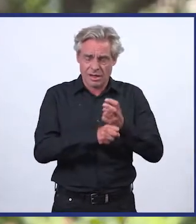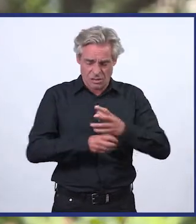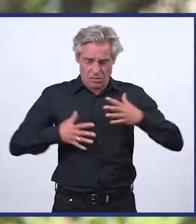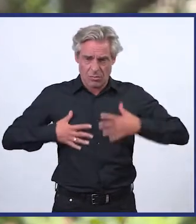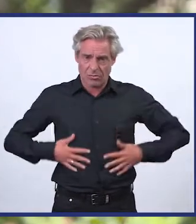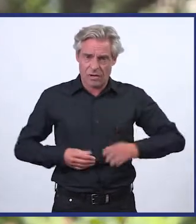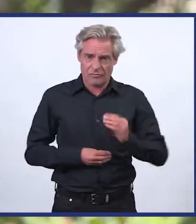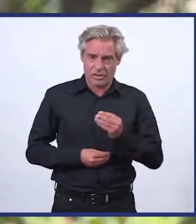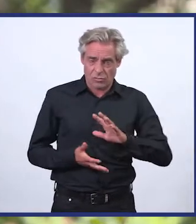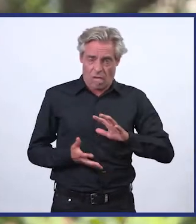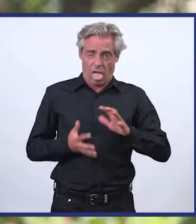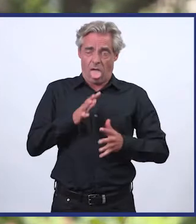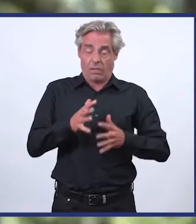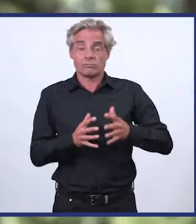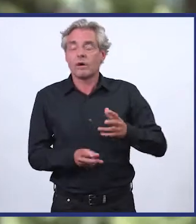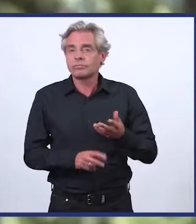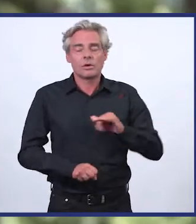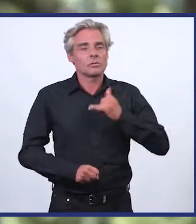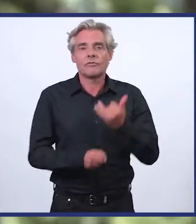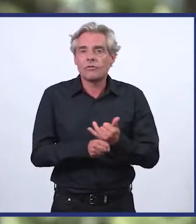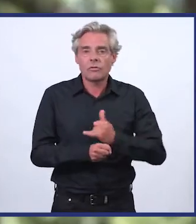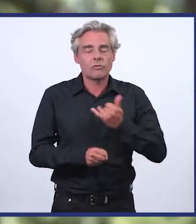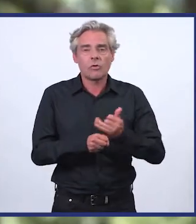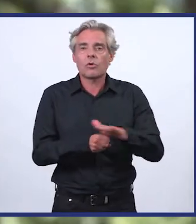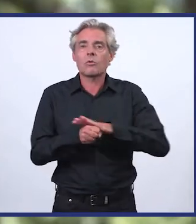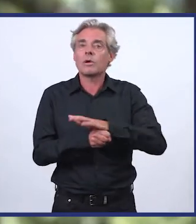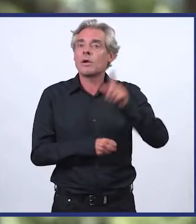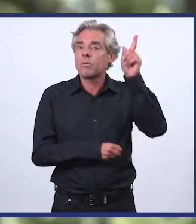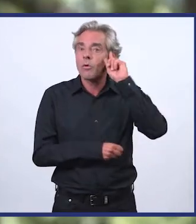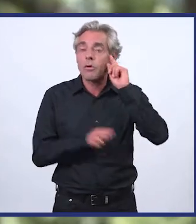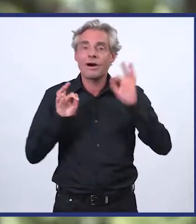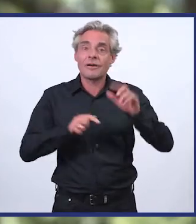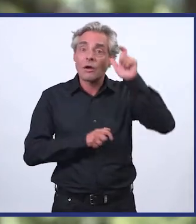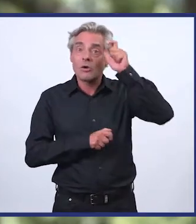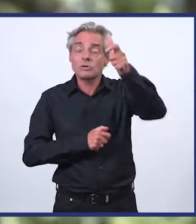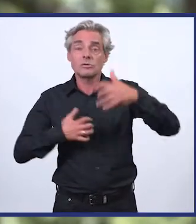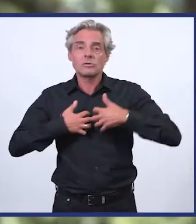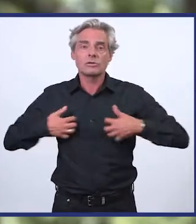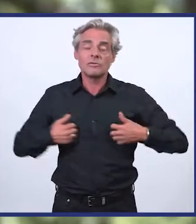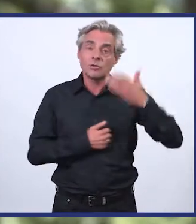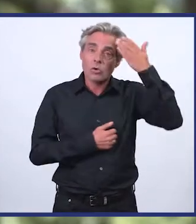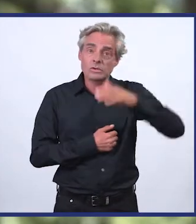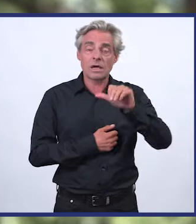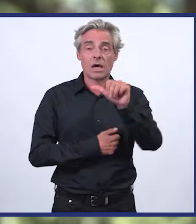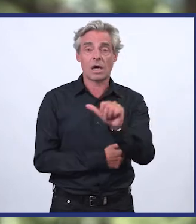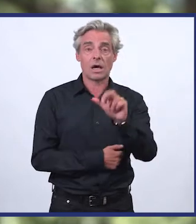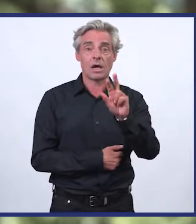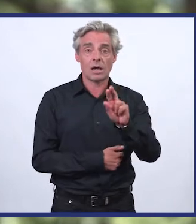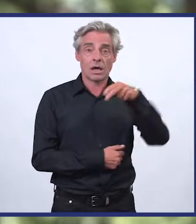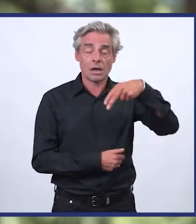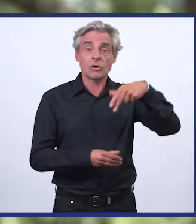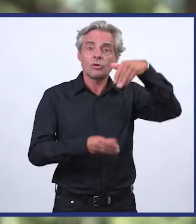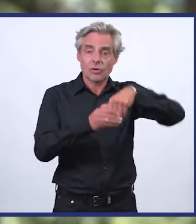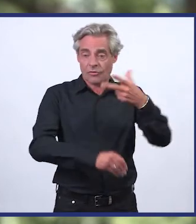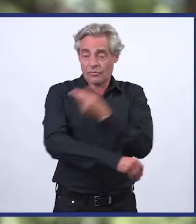des malformations ou quoi que ce soit chez le fœtus. Ceci est tout à fait inexact pour plusieurs raisons. D'abord, en termes de raisonnement de base, on sait que l'ARN